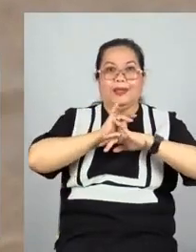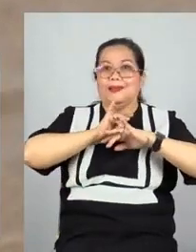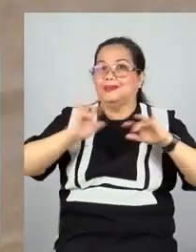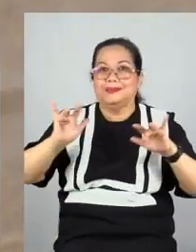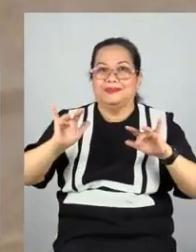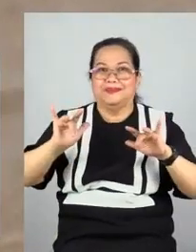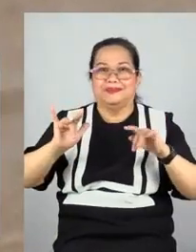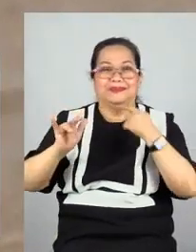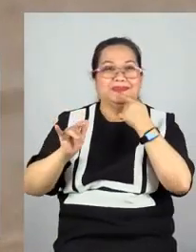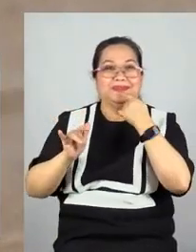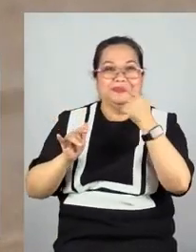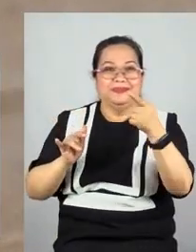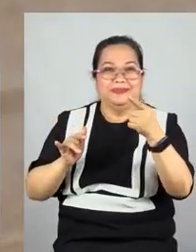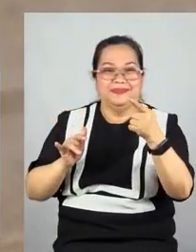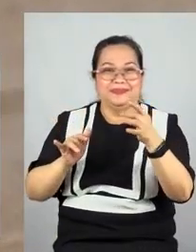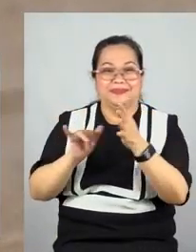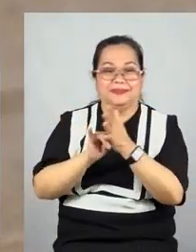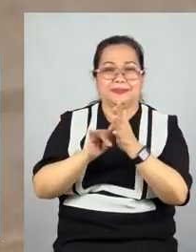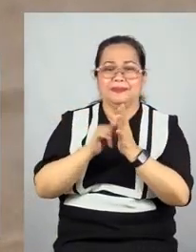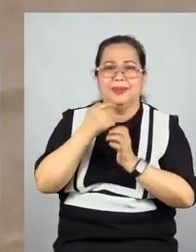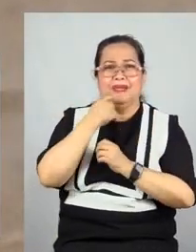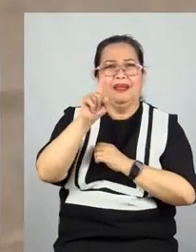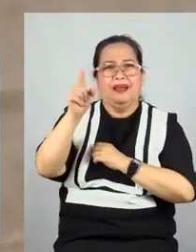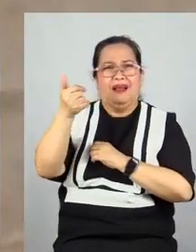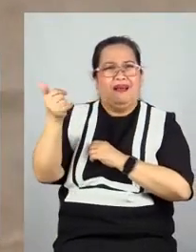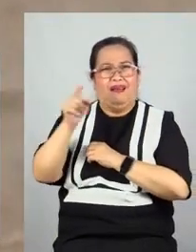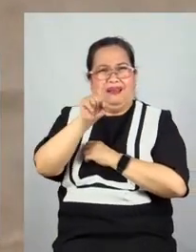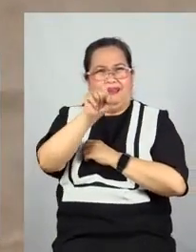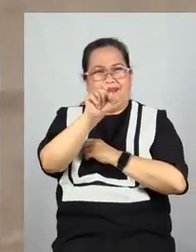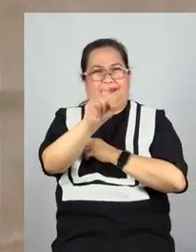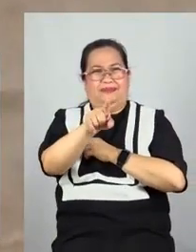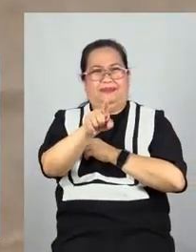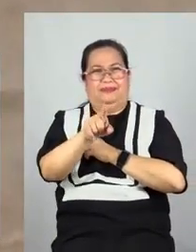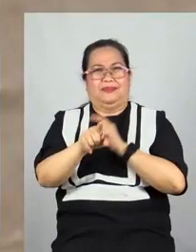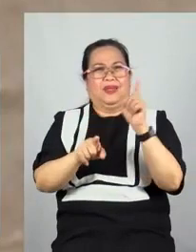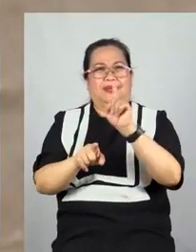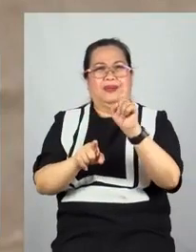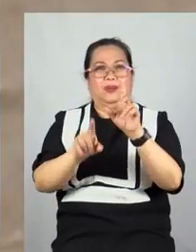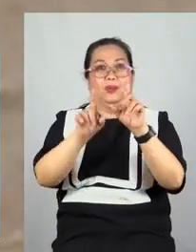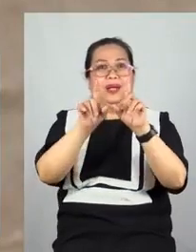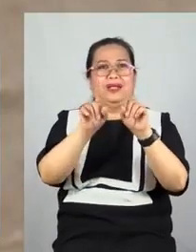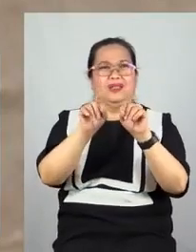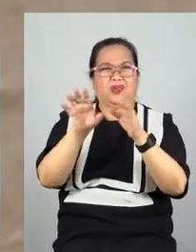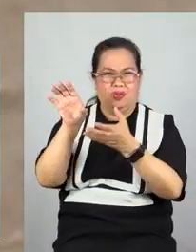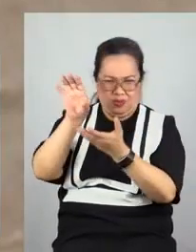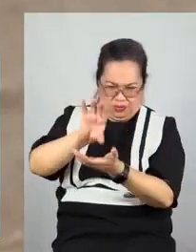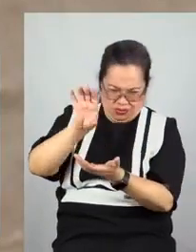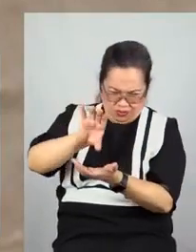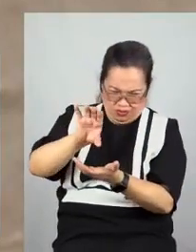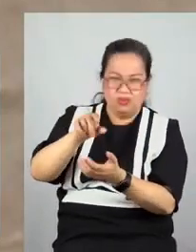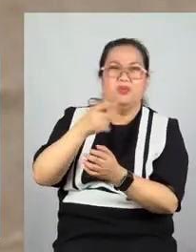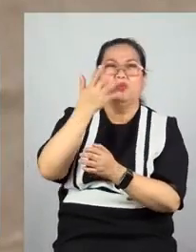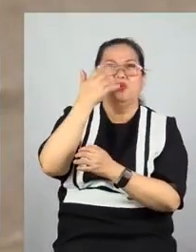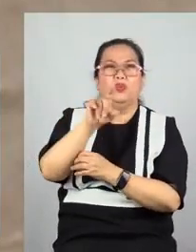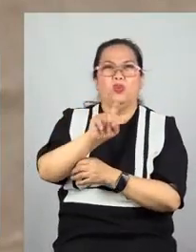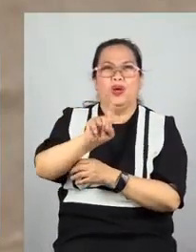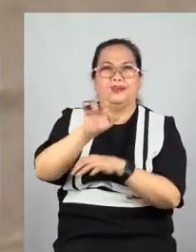Tas sabi niya, so ang tanong ng iba, what did he empty himself of?